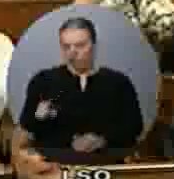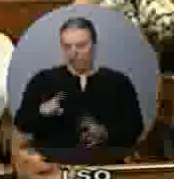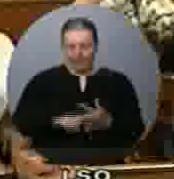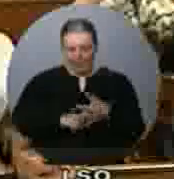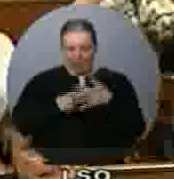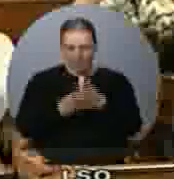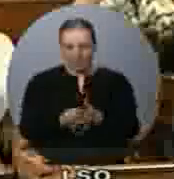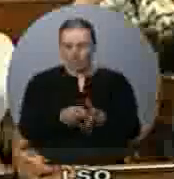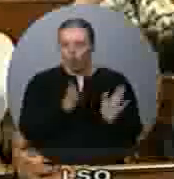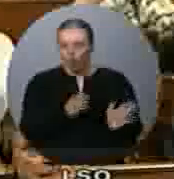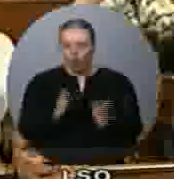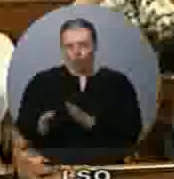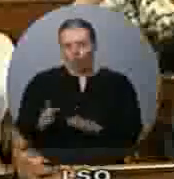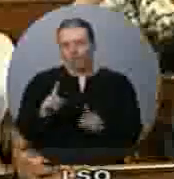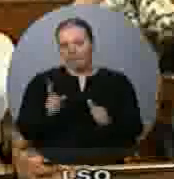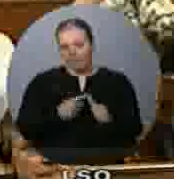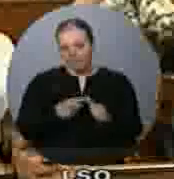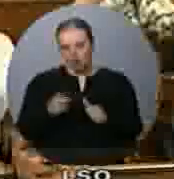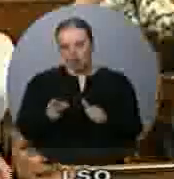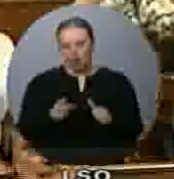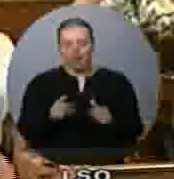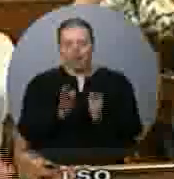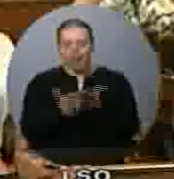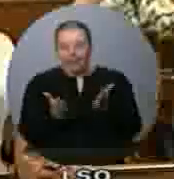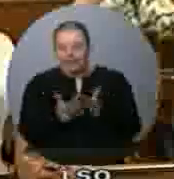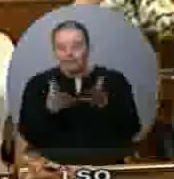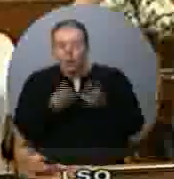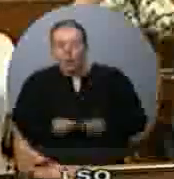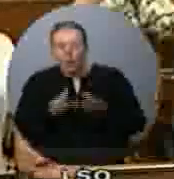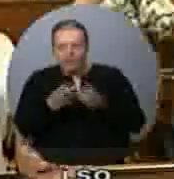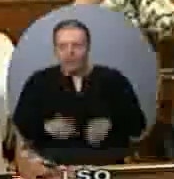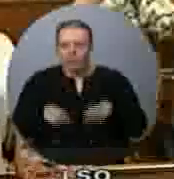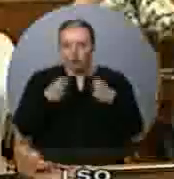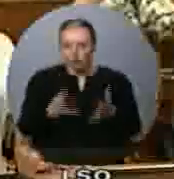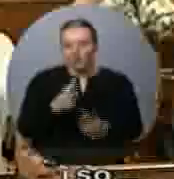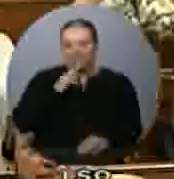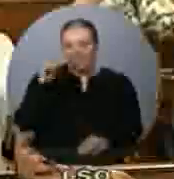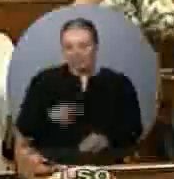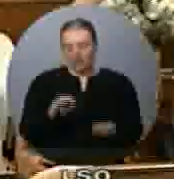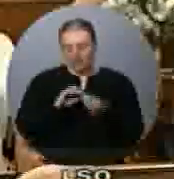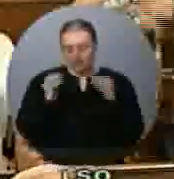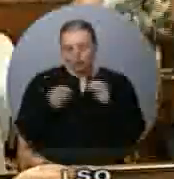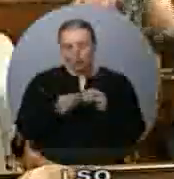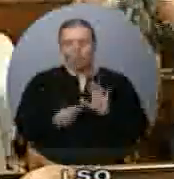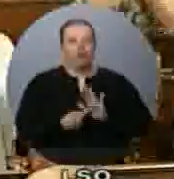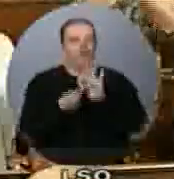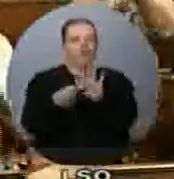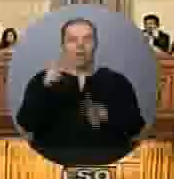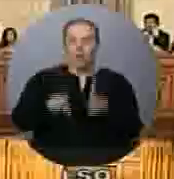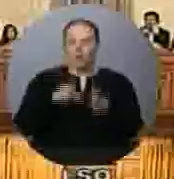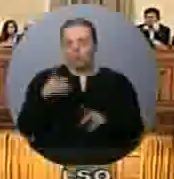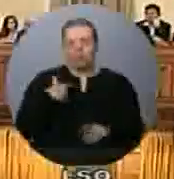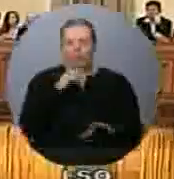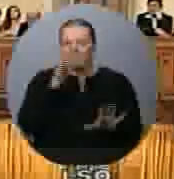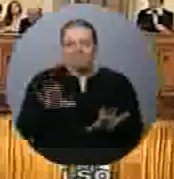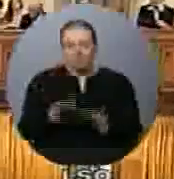par mettre de l'ordre dans ses livres et donner les vrais chiffres à la population? Pourquoi il ne le fait pas?